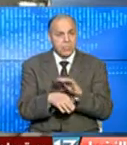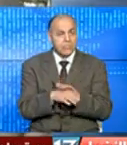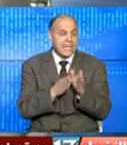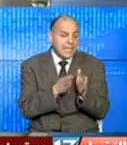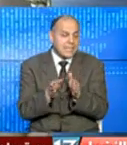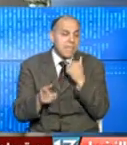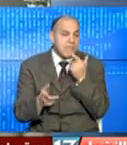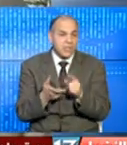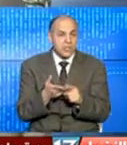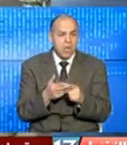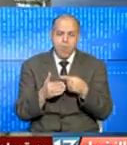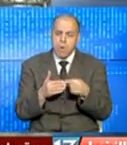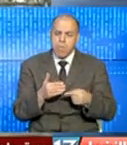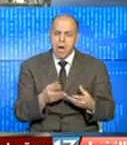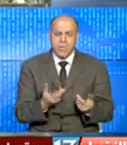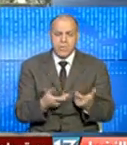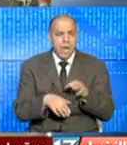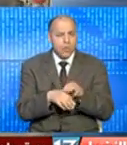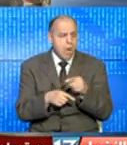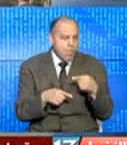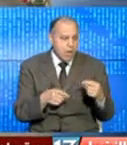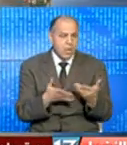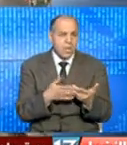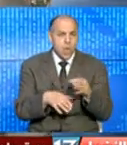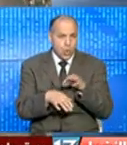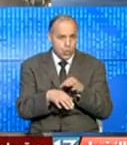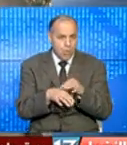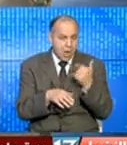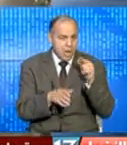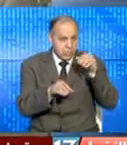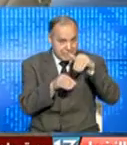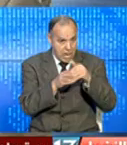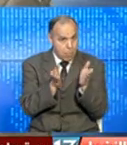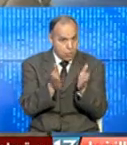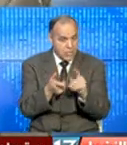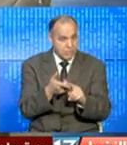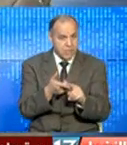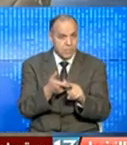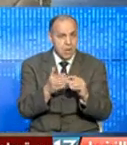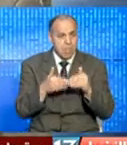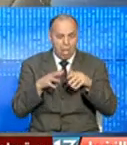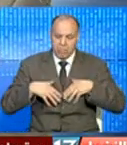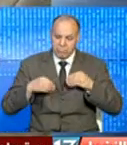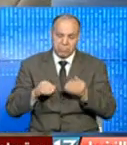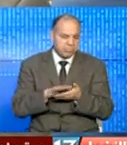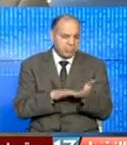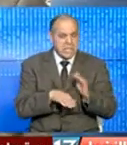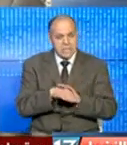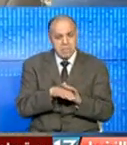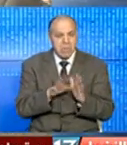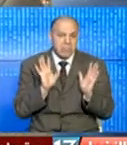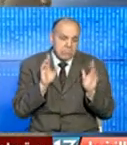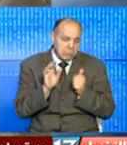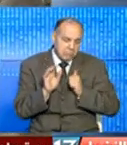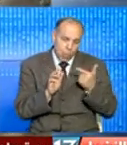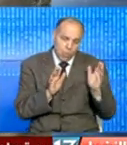الاختصاص، راهو نقص كبير ياسر، أغلب الأطباء نقص. عندنا طب كانوا موجودين في المستشفى ومن بعد خرجوا لأسباب بطبيعة